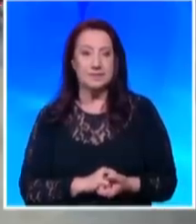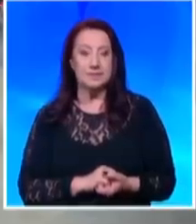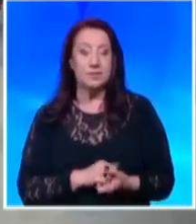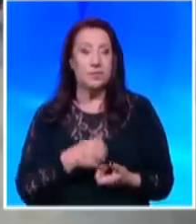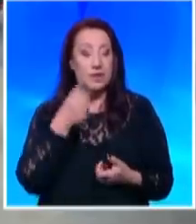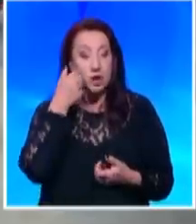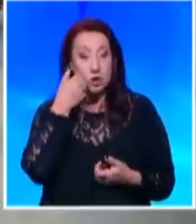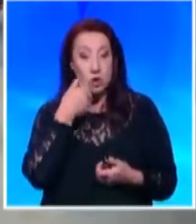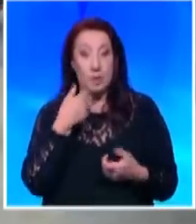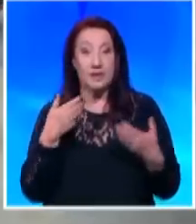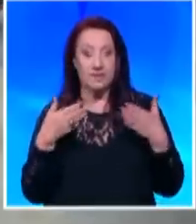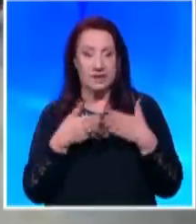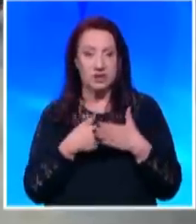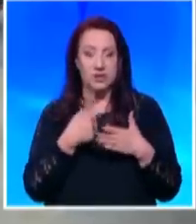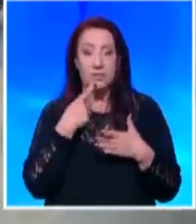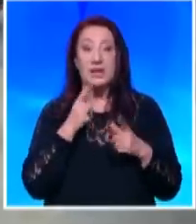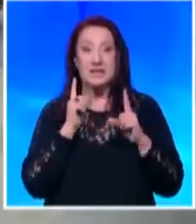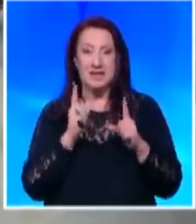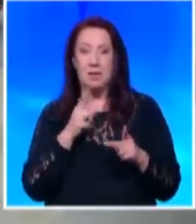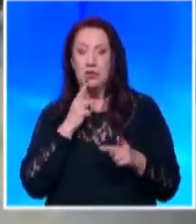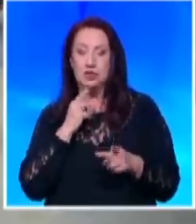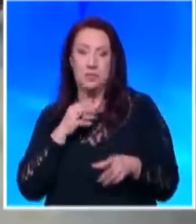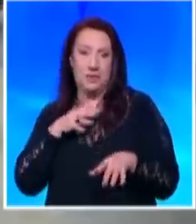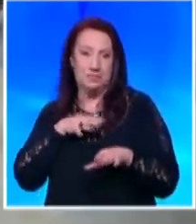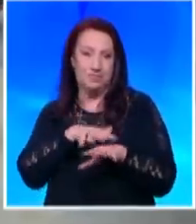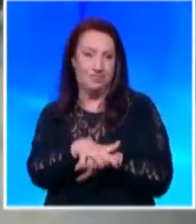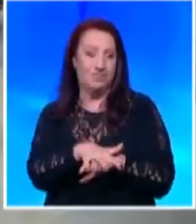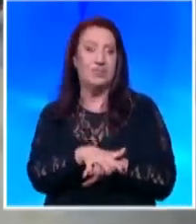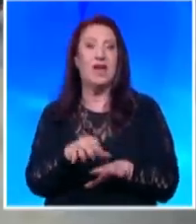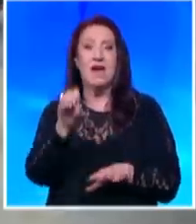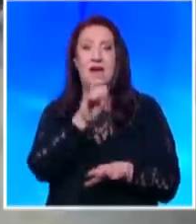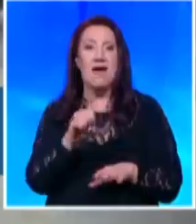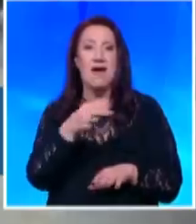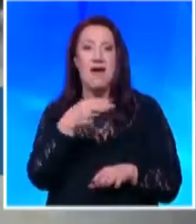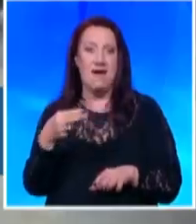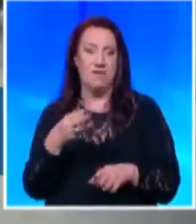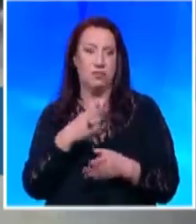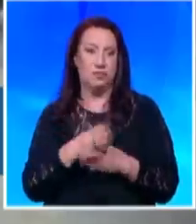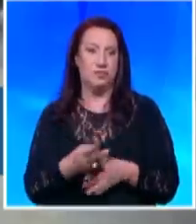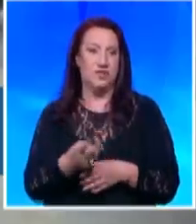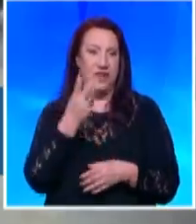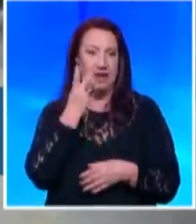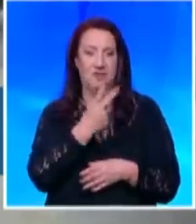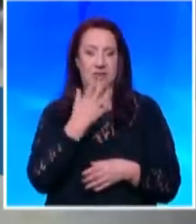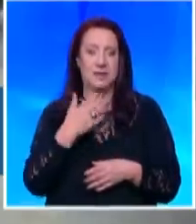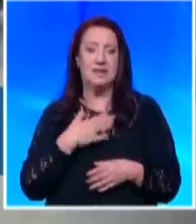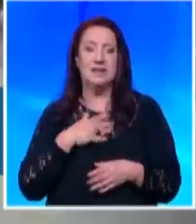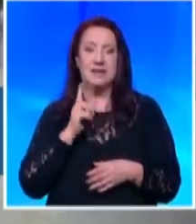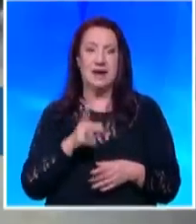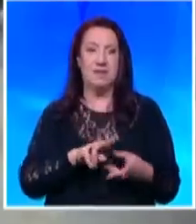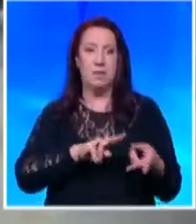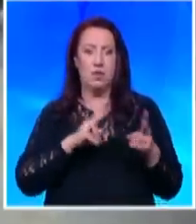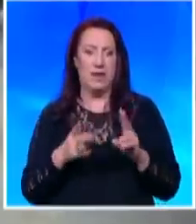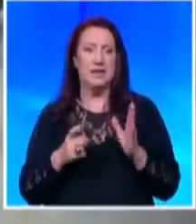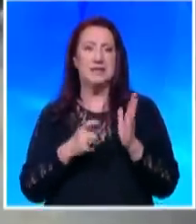Добър вечер. За да бъде възможно въвеждането на еврото до 2025 година, са нужни промени в редица закони. Сред тях в закона за БНБ,